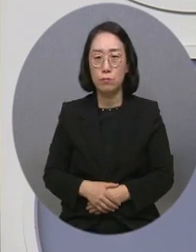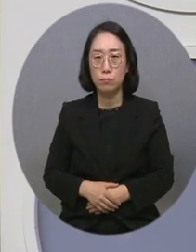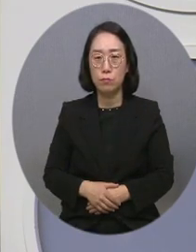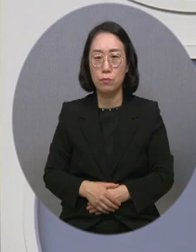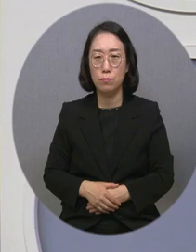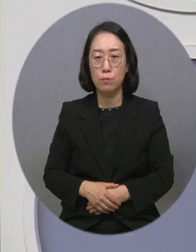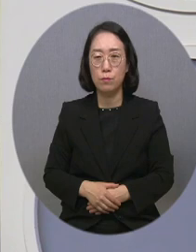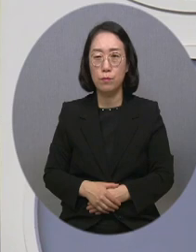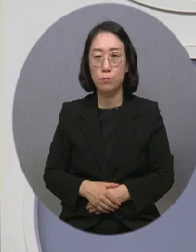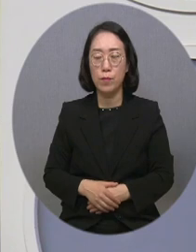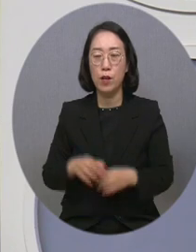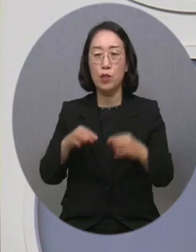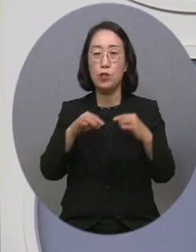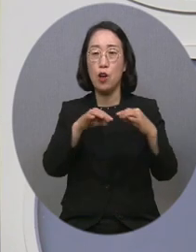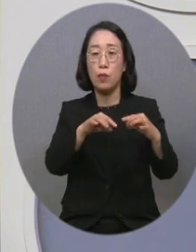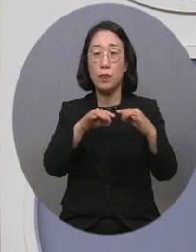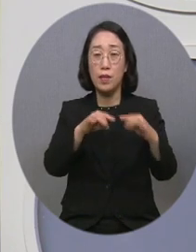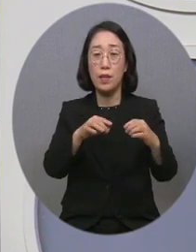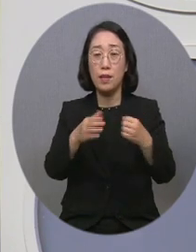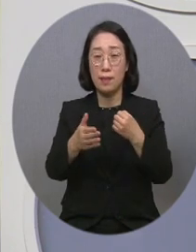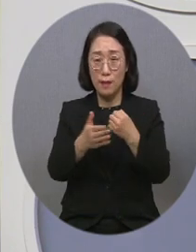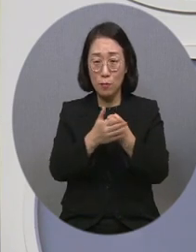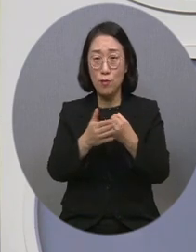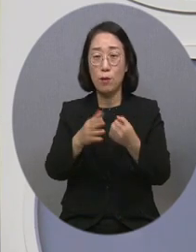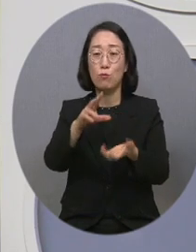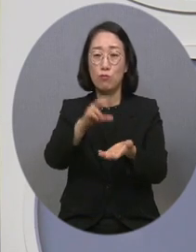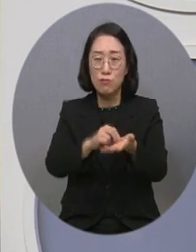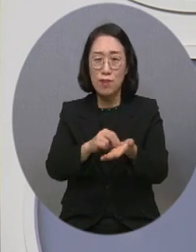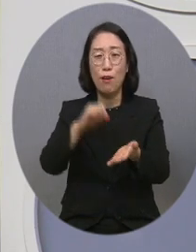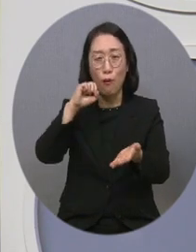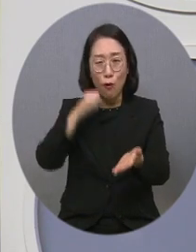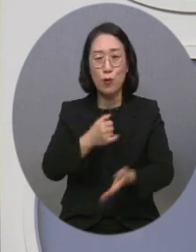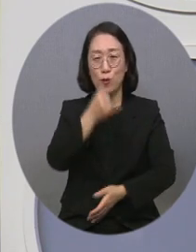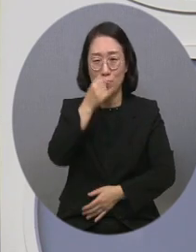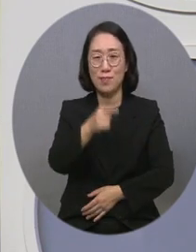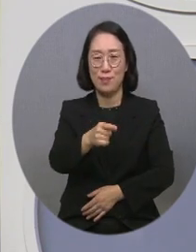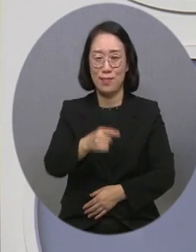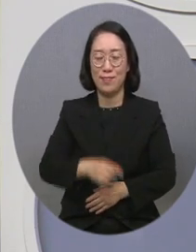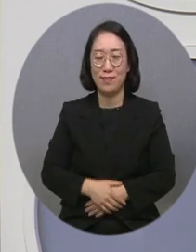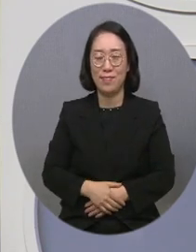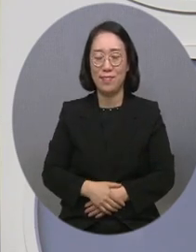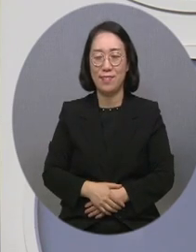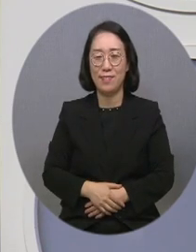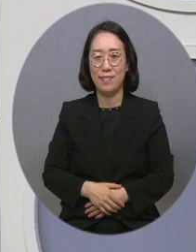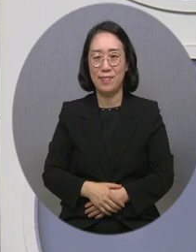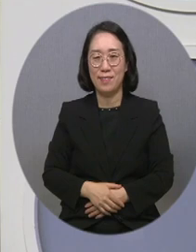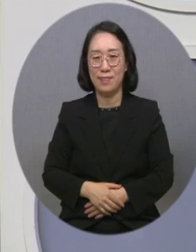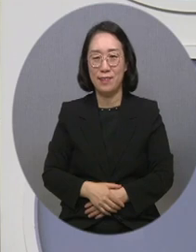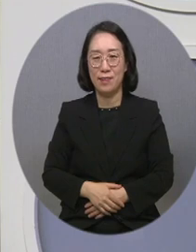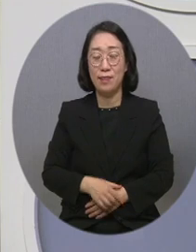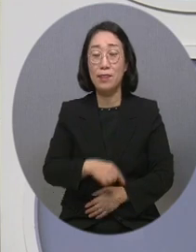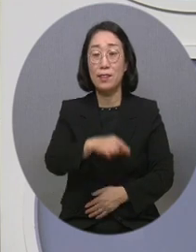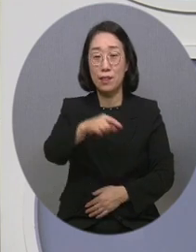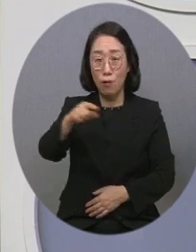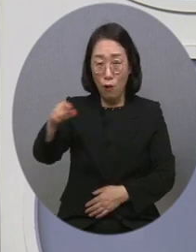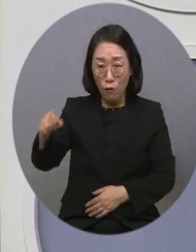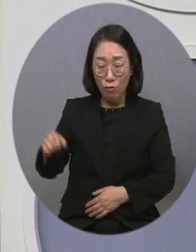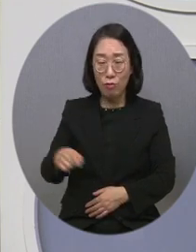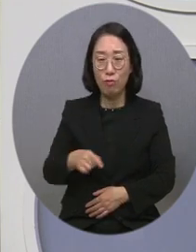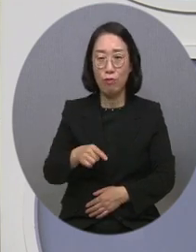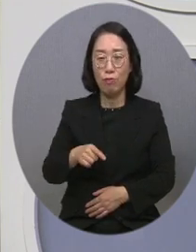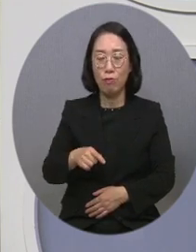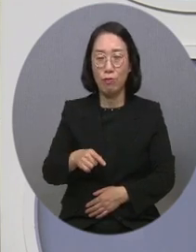전기 때문에 이제 좀 문제가 이렇게 많이 되고 해서 그런 어떤 세계 경제 흐름이